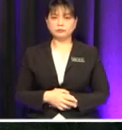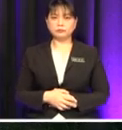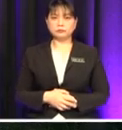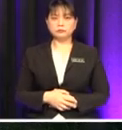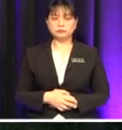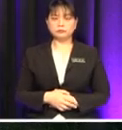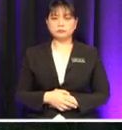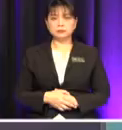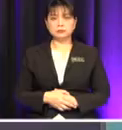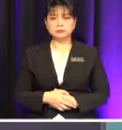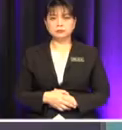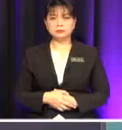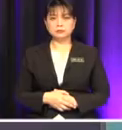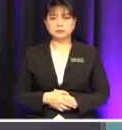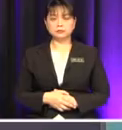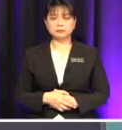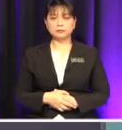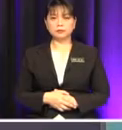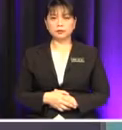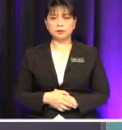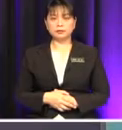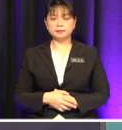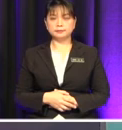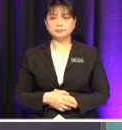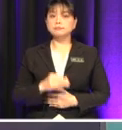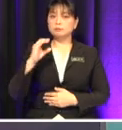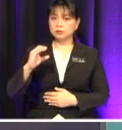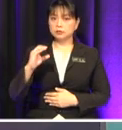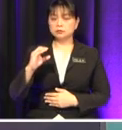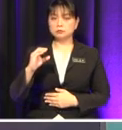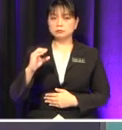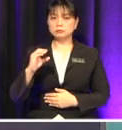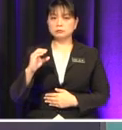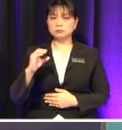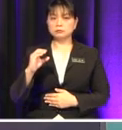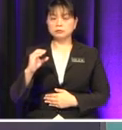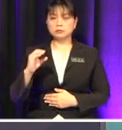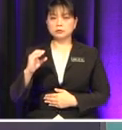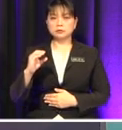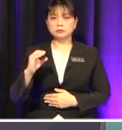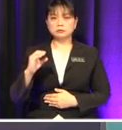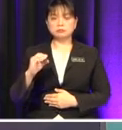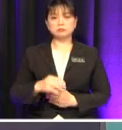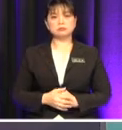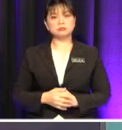meningkatkan jalinan Perhubungan antara berbagai kaum perpaduan bukan